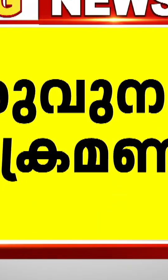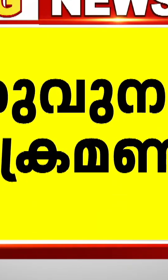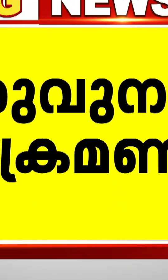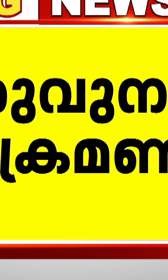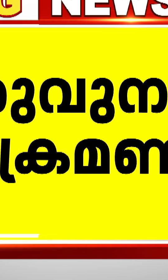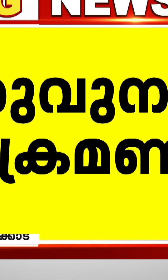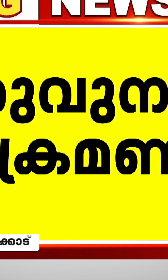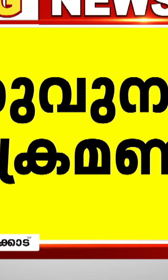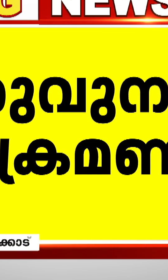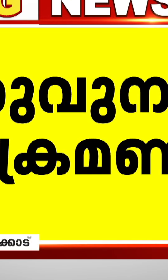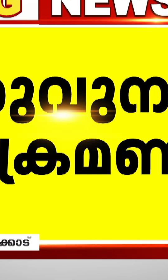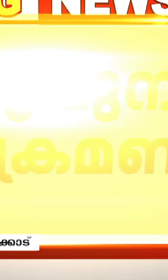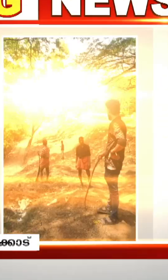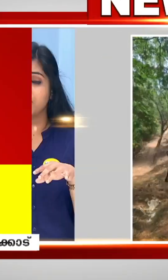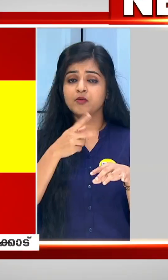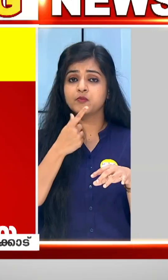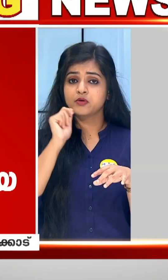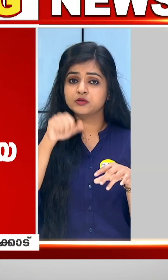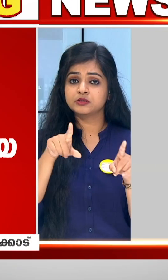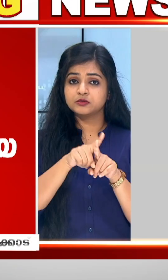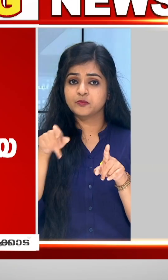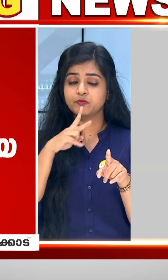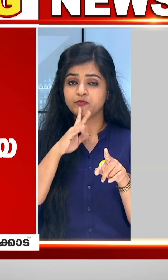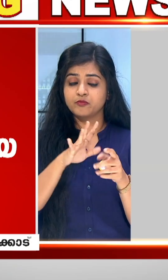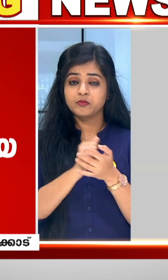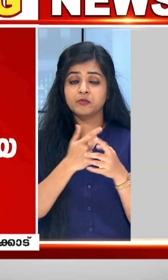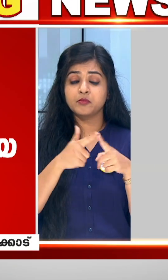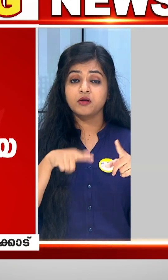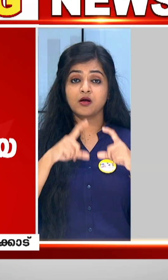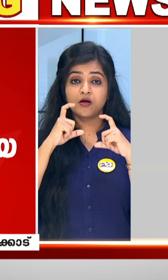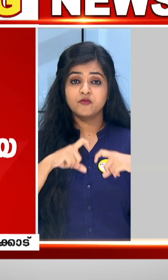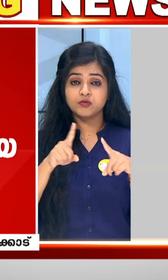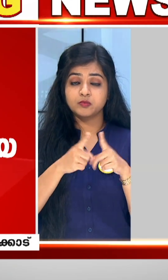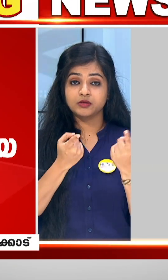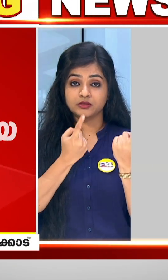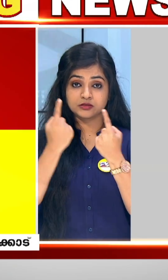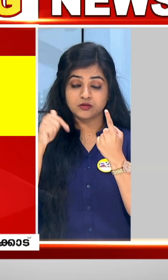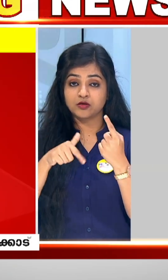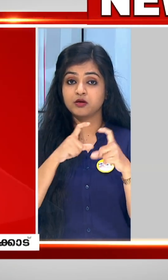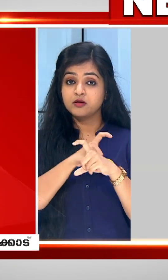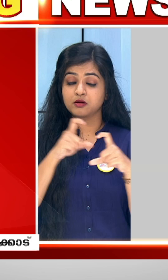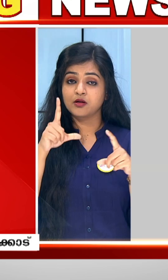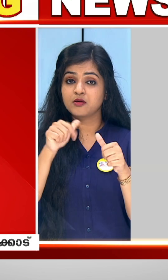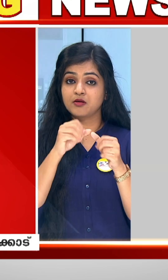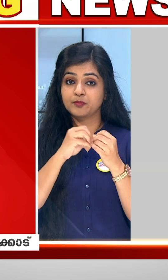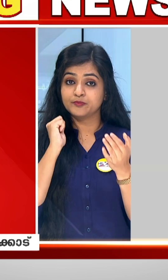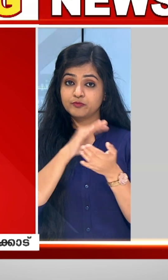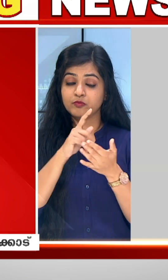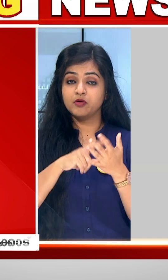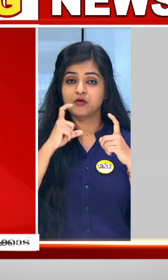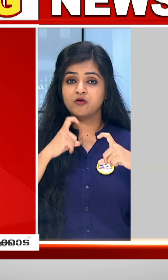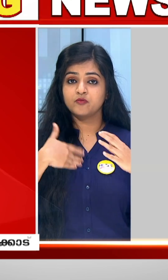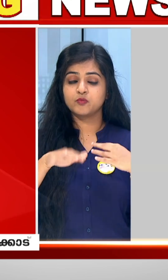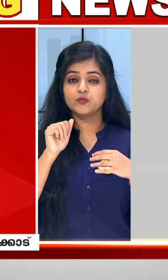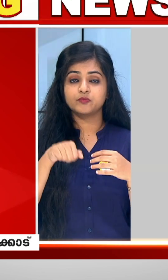പേപ്പട്ടിയാണ് എന്നതാണ് ചില നാട്ടുകാർ ഇവിടെ പറയുന്നത്. എന്നാൽ അതുമായി ബന്ധപ്പെട്ട പരിശോധനയ്ക്ക് ശേഷം മാത്രമേ അത് സ്ഥിരീകരിക്കാൻ കഴിയുള്ളൂ. എന്നാൽ